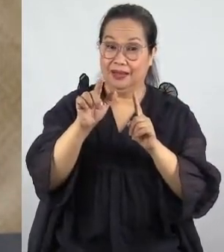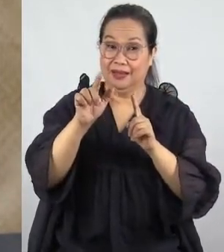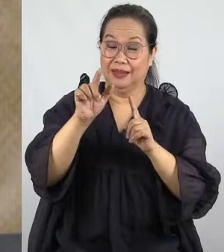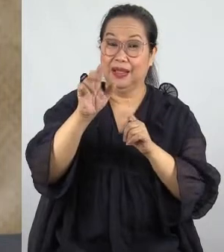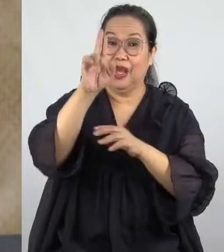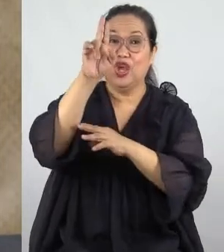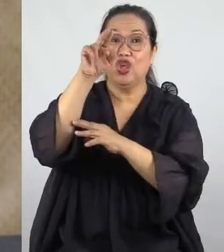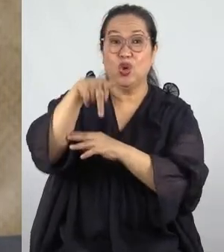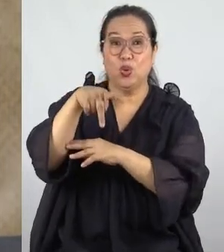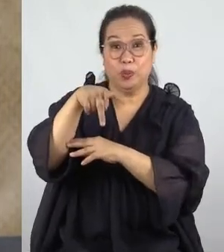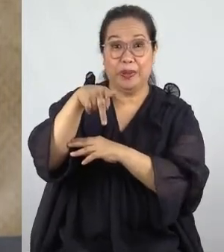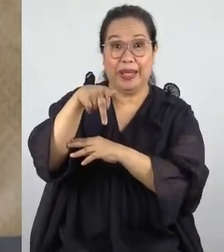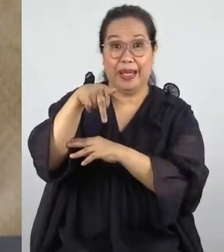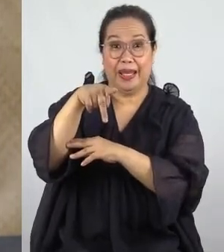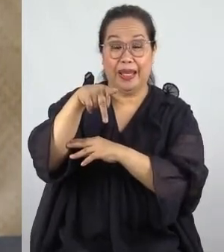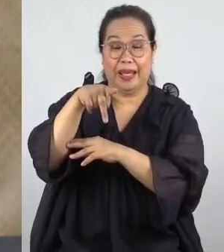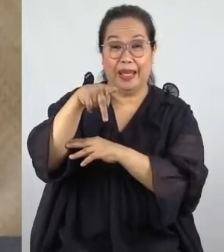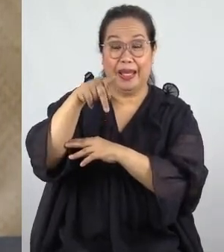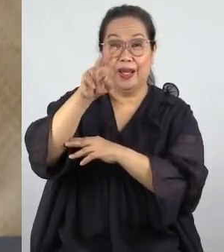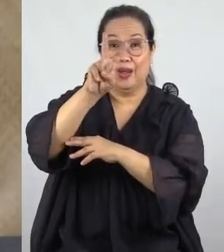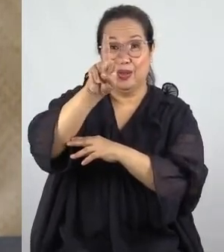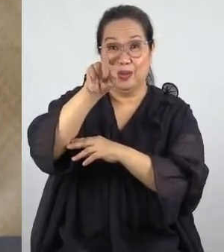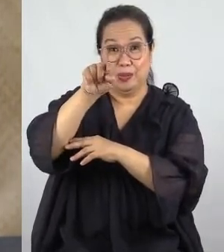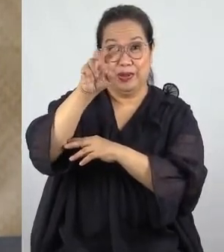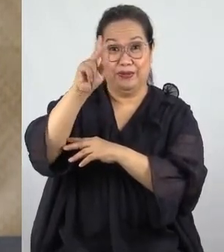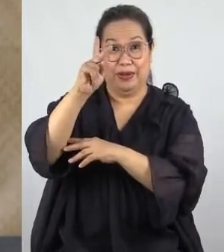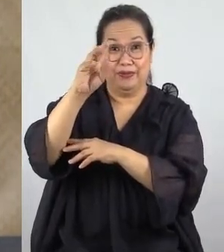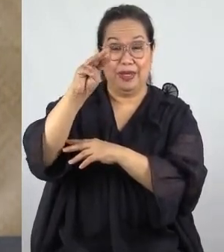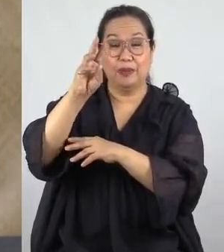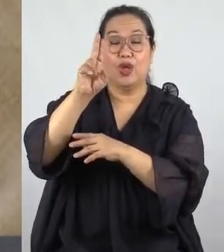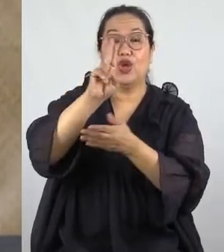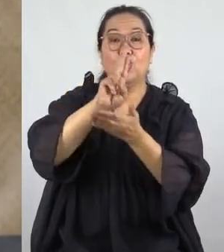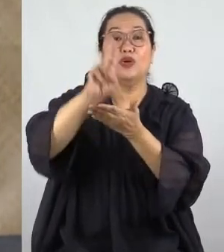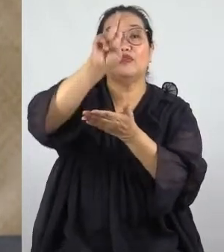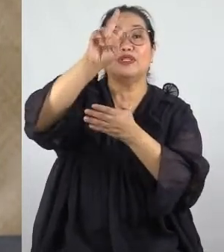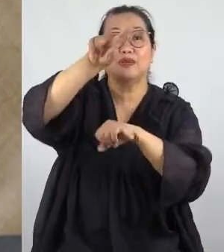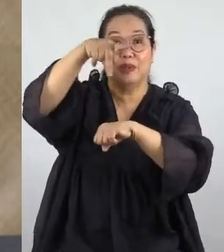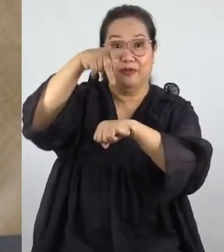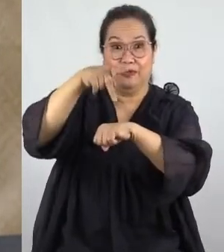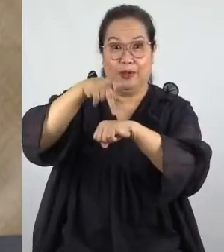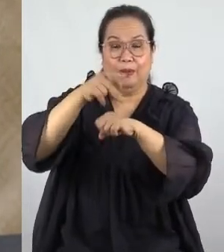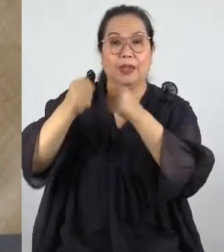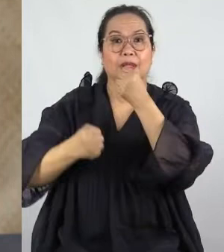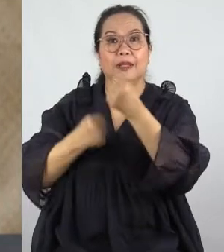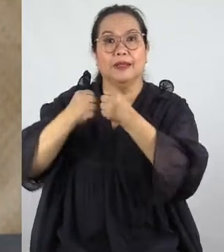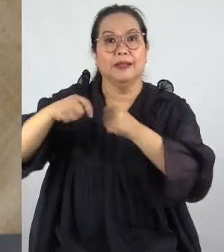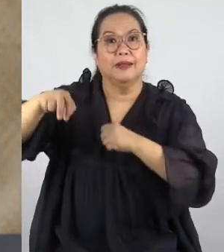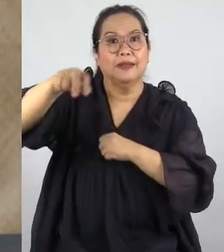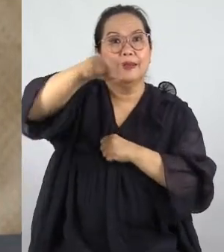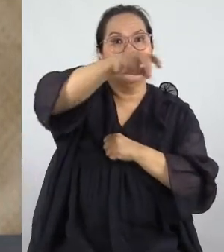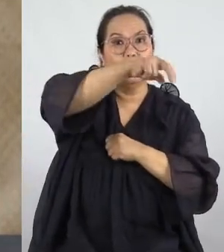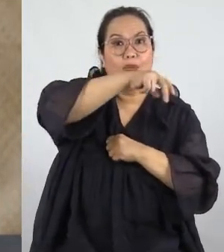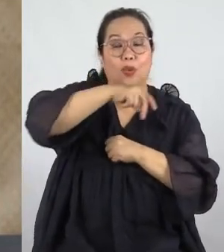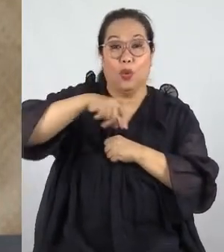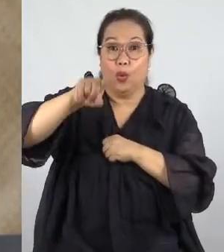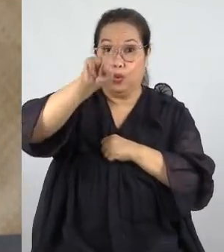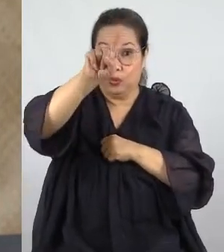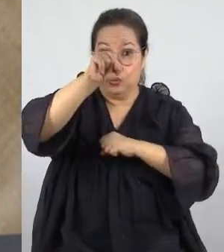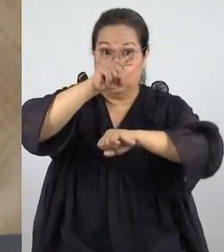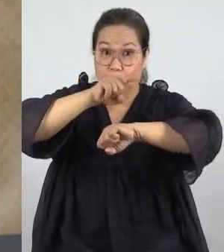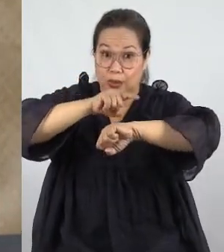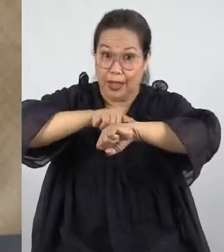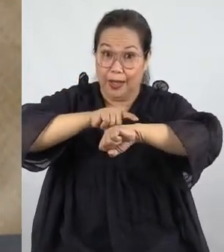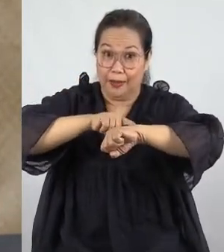UP, mga 2.5 kilometers po yon paikot. Natatakbo ko po yun ng 2 beses